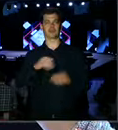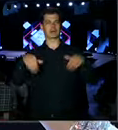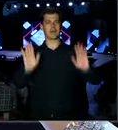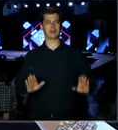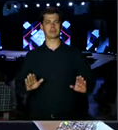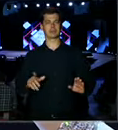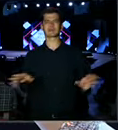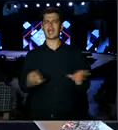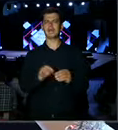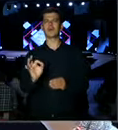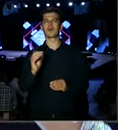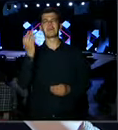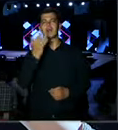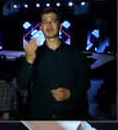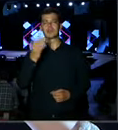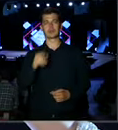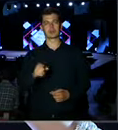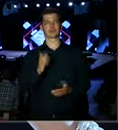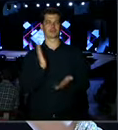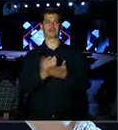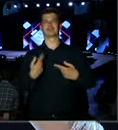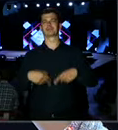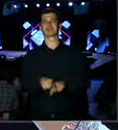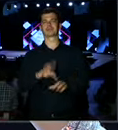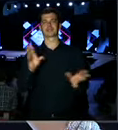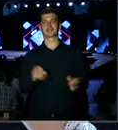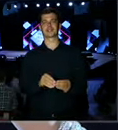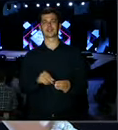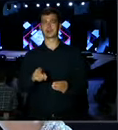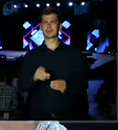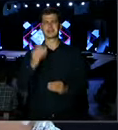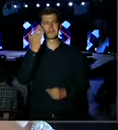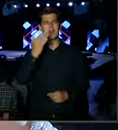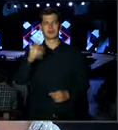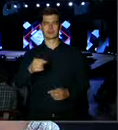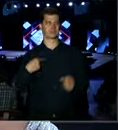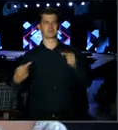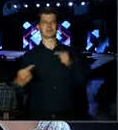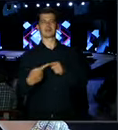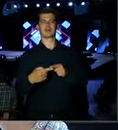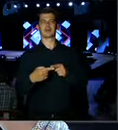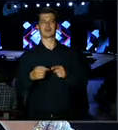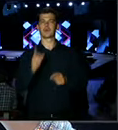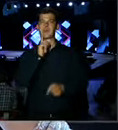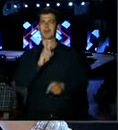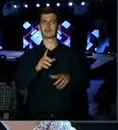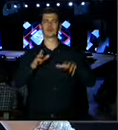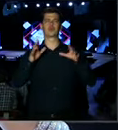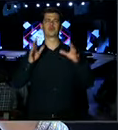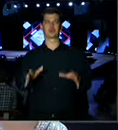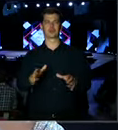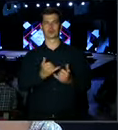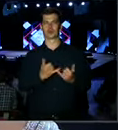ze swoimi marzeniami, realizuje te wymarzone właśnie cele. Jest to dużo